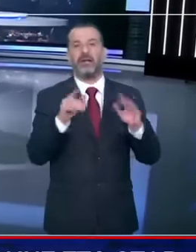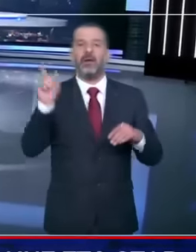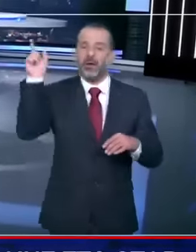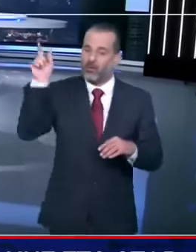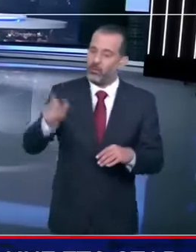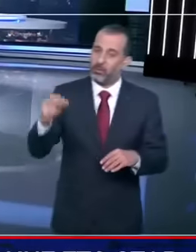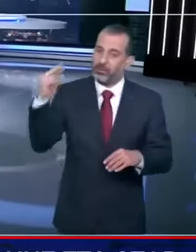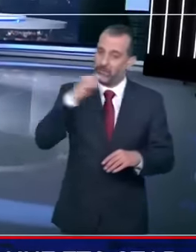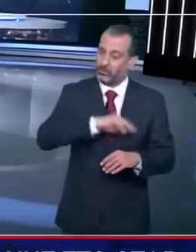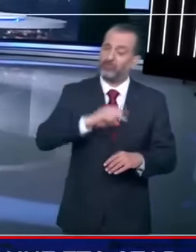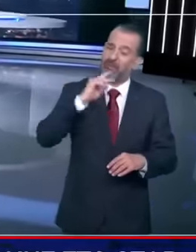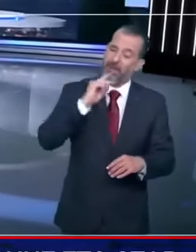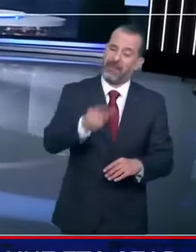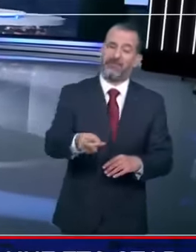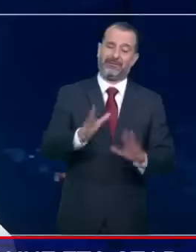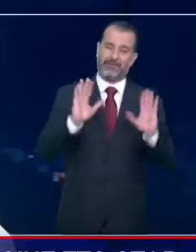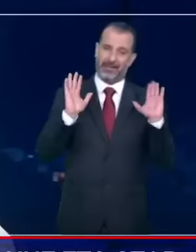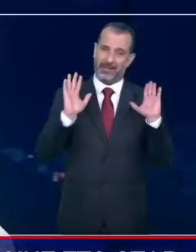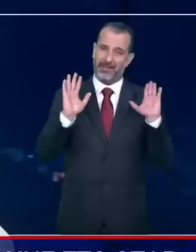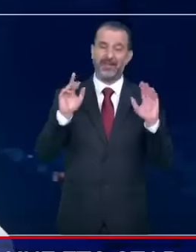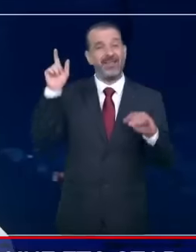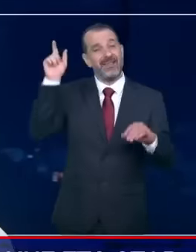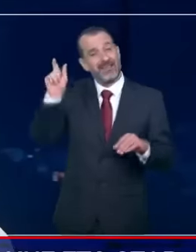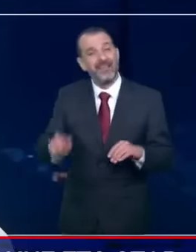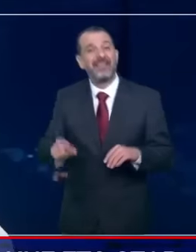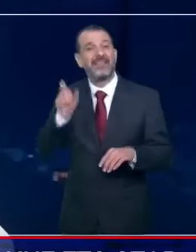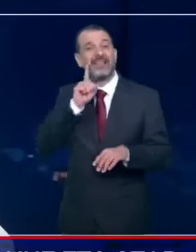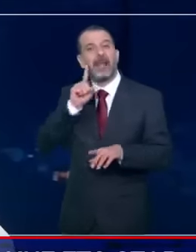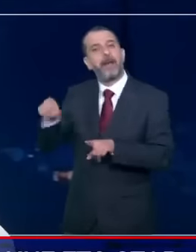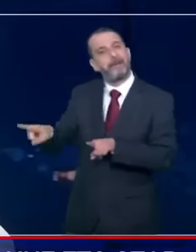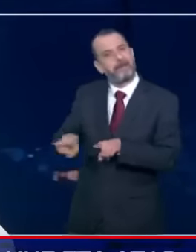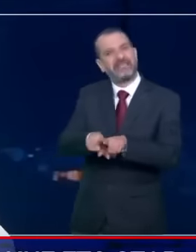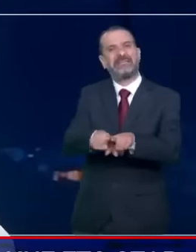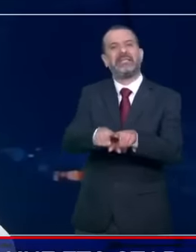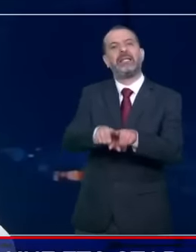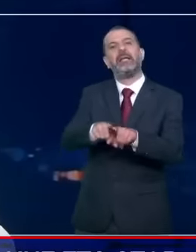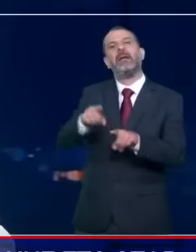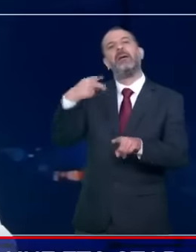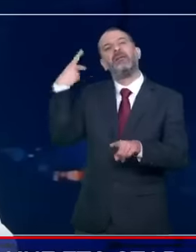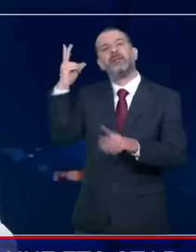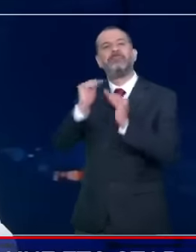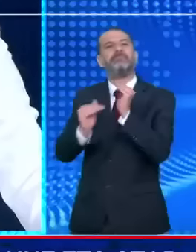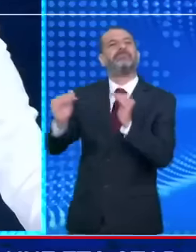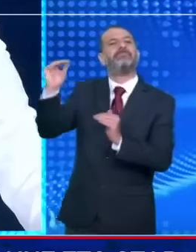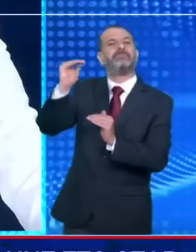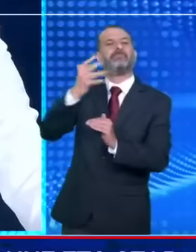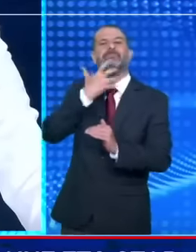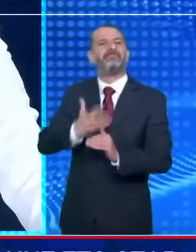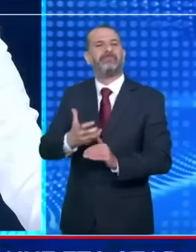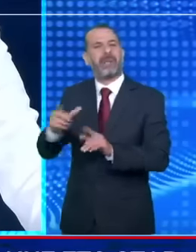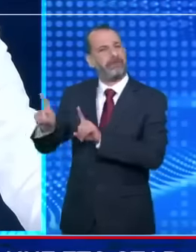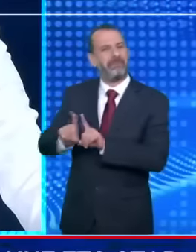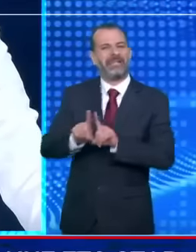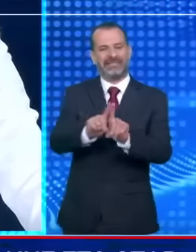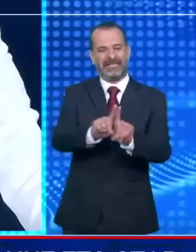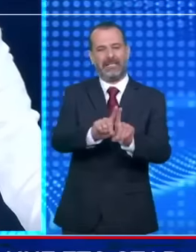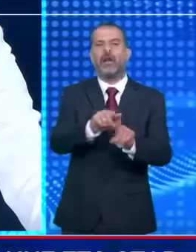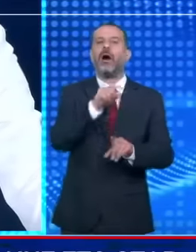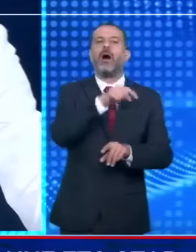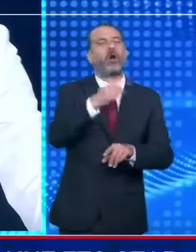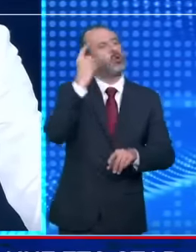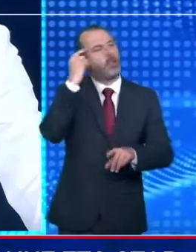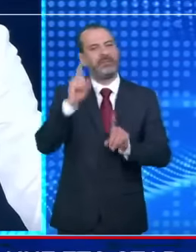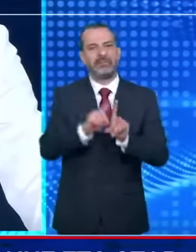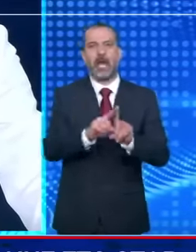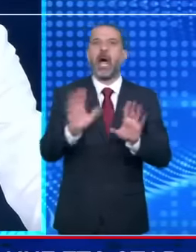εξήγησε αυτό. Τι? Είπε ότι η κυρία ήρθε μαζί με τον επίσκοπο, οπότε θεώρησε ότι τον συνοδεύει. Α, δηλαδή, εάν δεν είχε